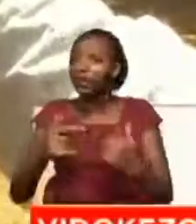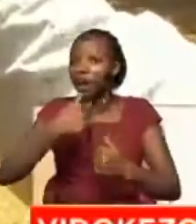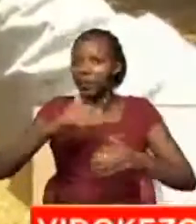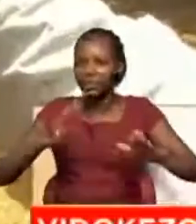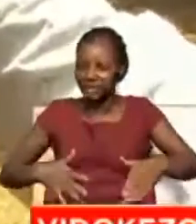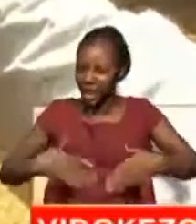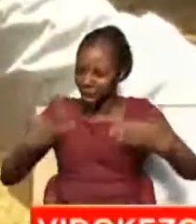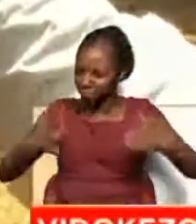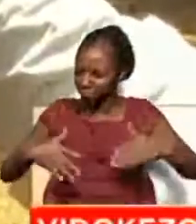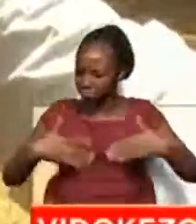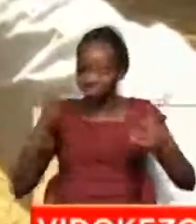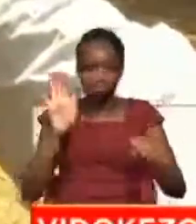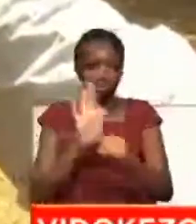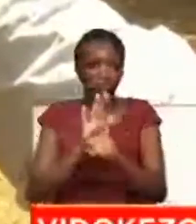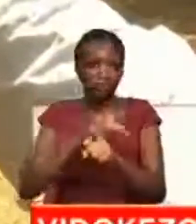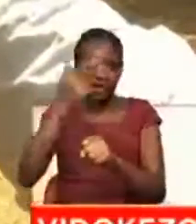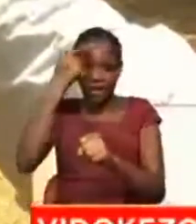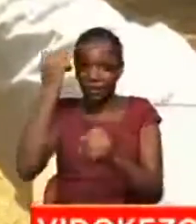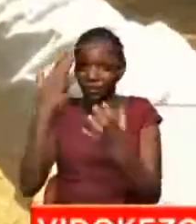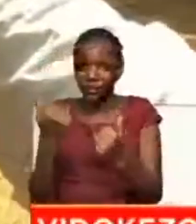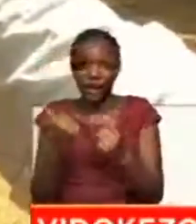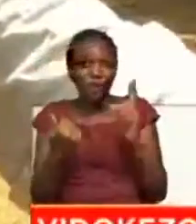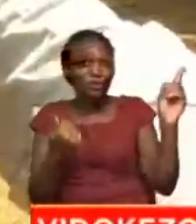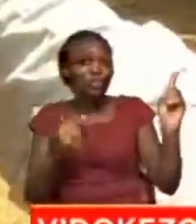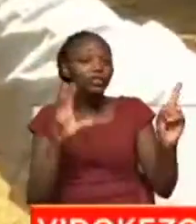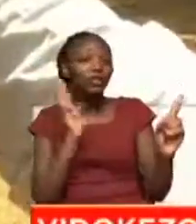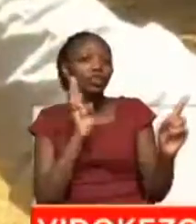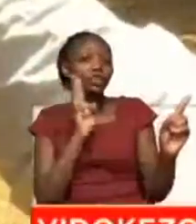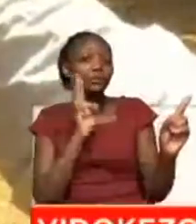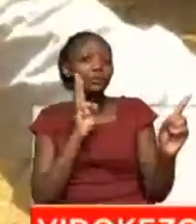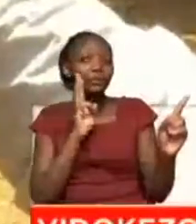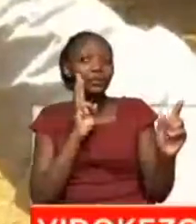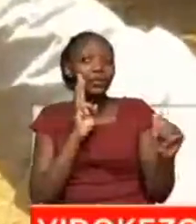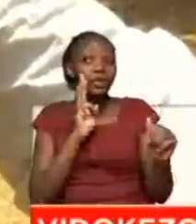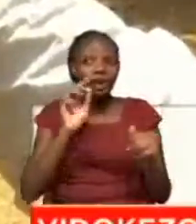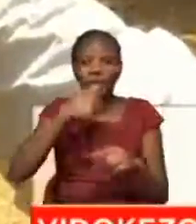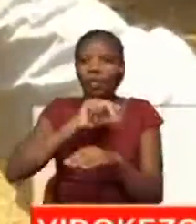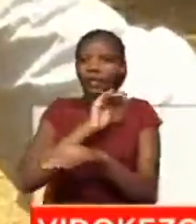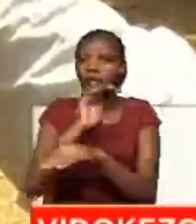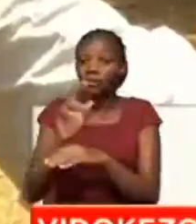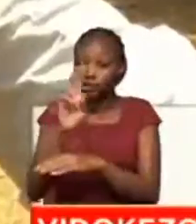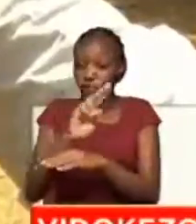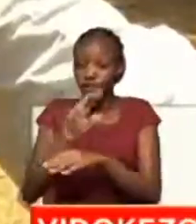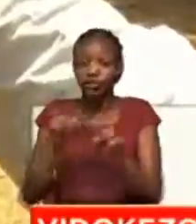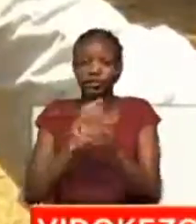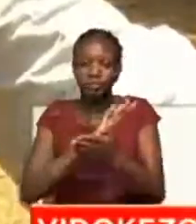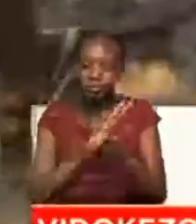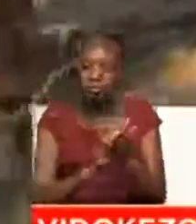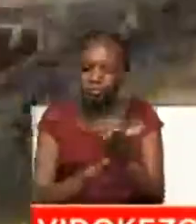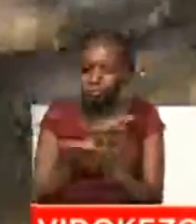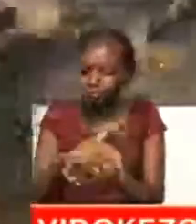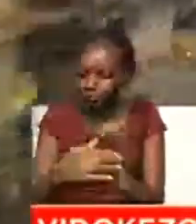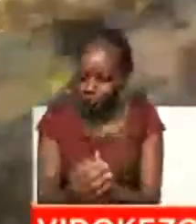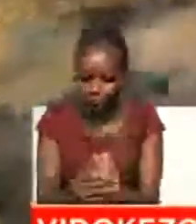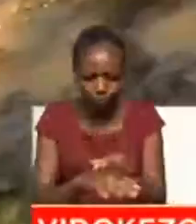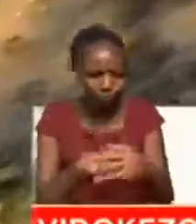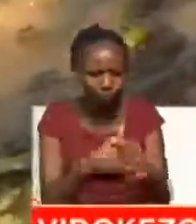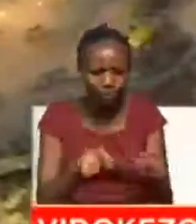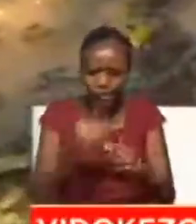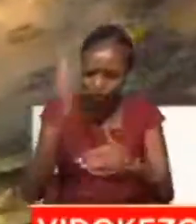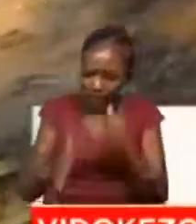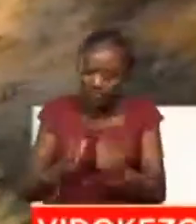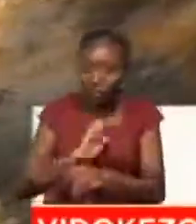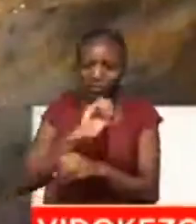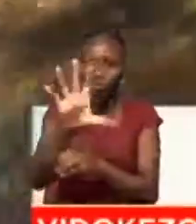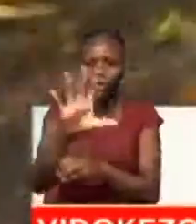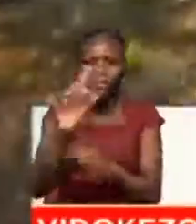kwa maana hii maji ndio tunaambiwa ya kwamba tunawe tuoshe mkono ili tusuie hii corona.